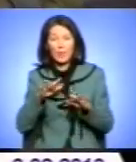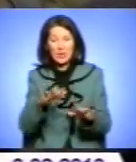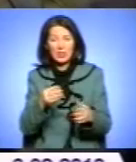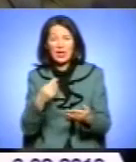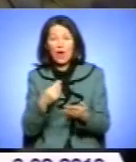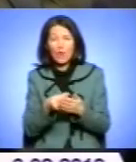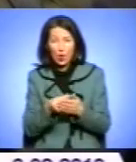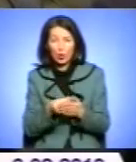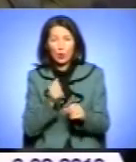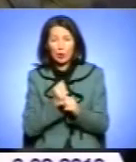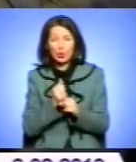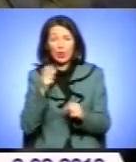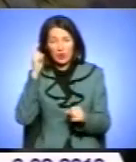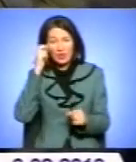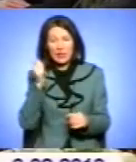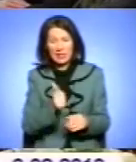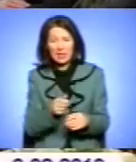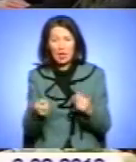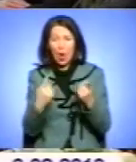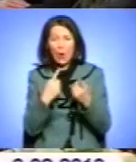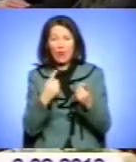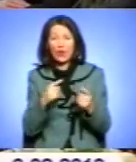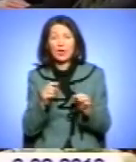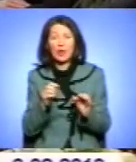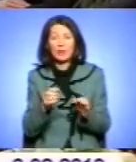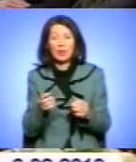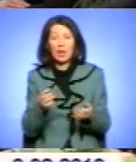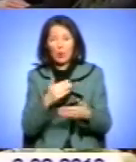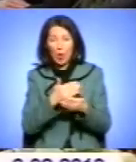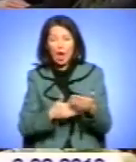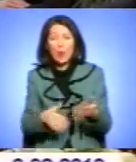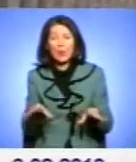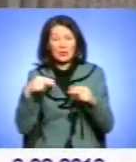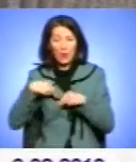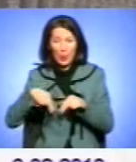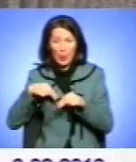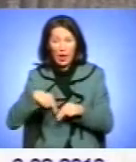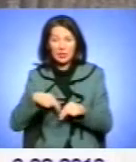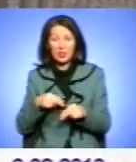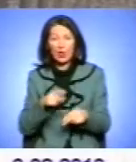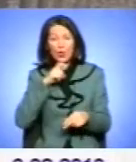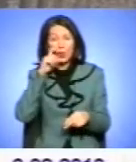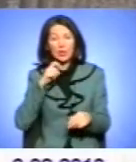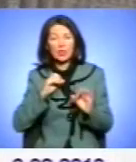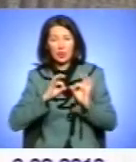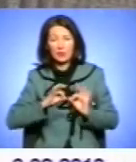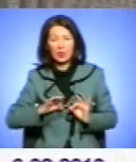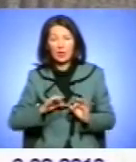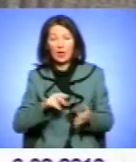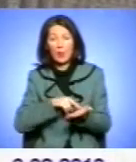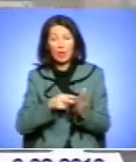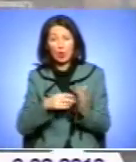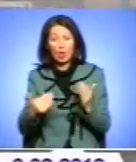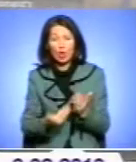майже тиждень, обговорює ймовірність підготовки нової програми співпраці. Вітчизняні урядовці планують, що новий етап спільної роботи з